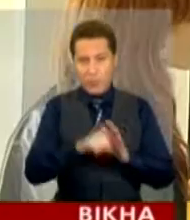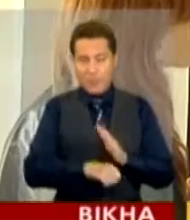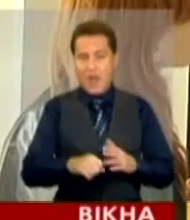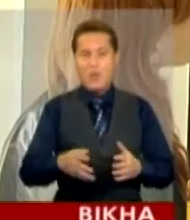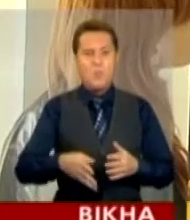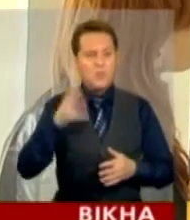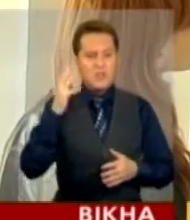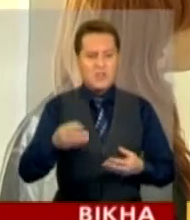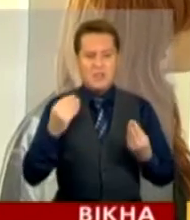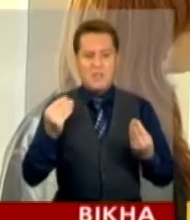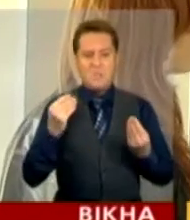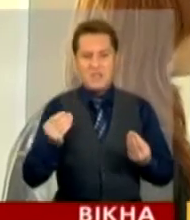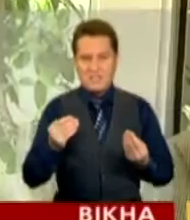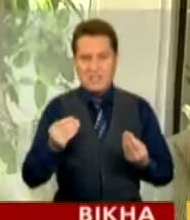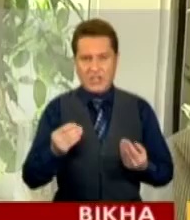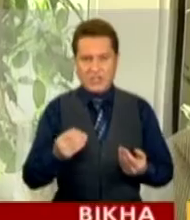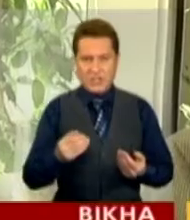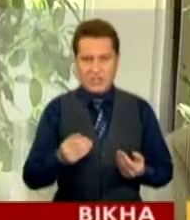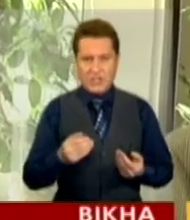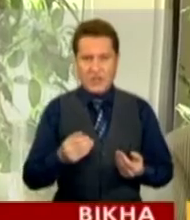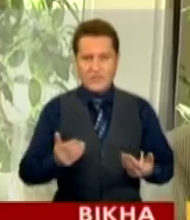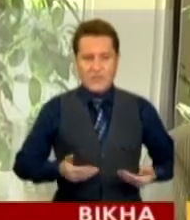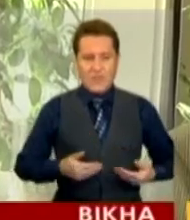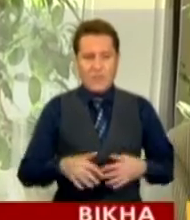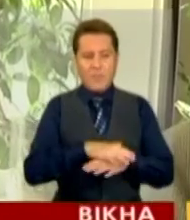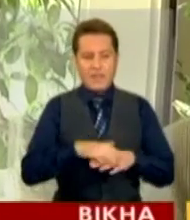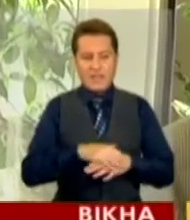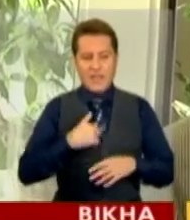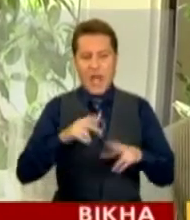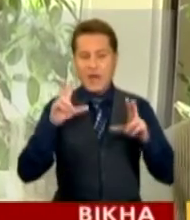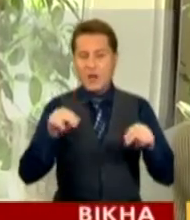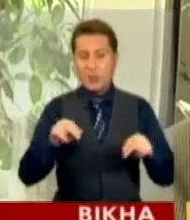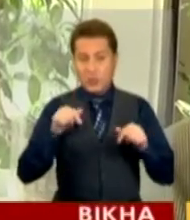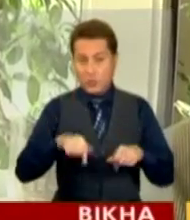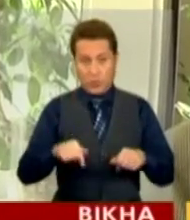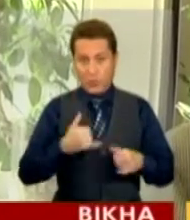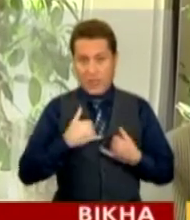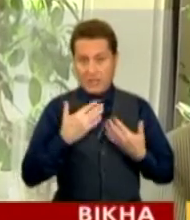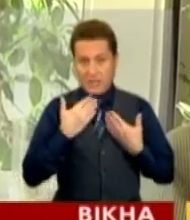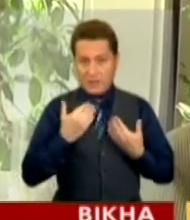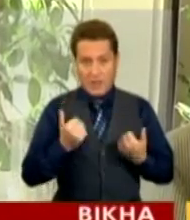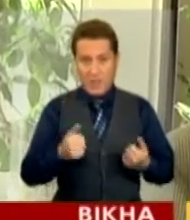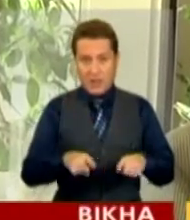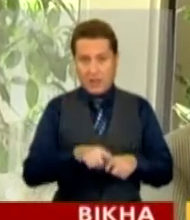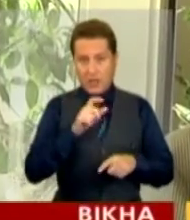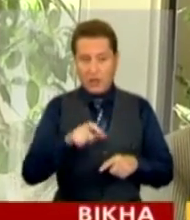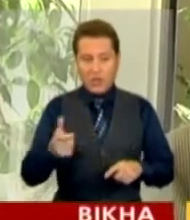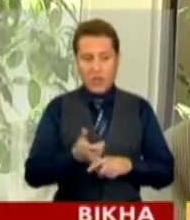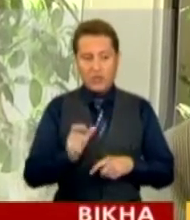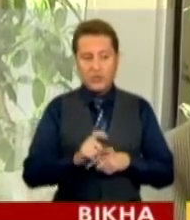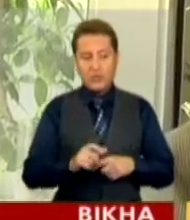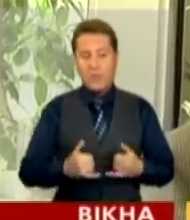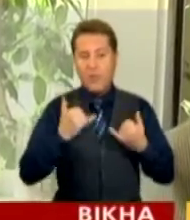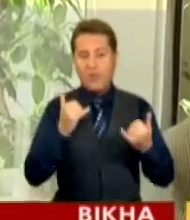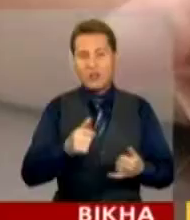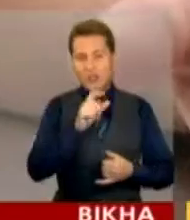серед найпрестижніших на житловому масиві. Я, мабуть, і гарантую, що тут нікого такого нема. Да, тут живуть поважні